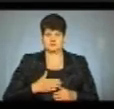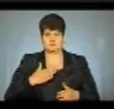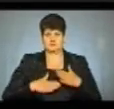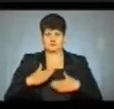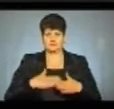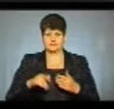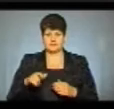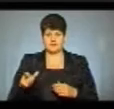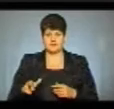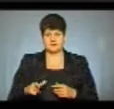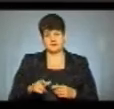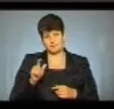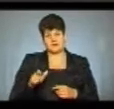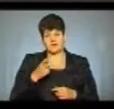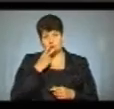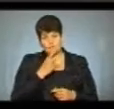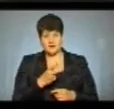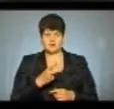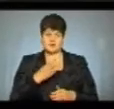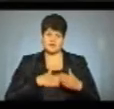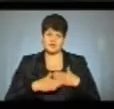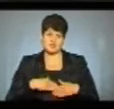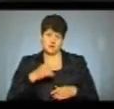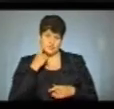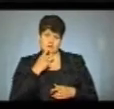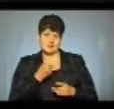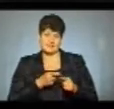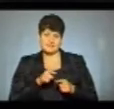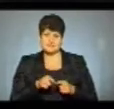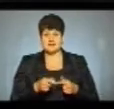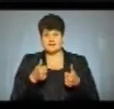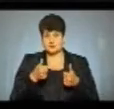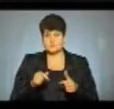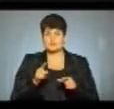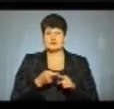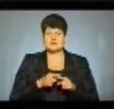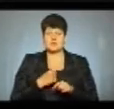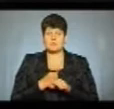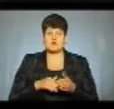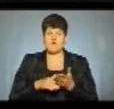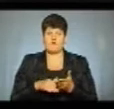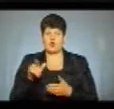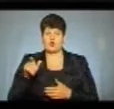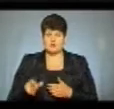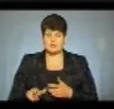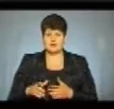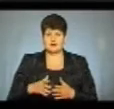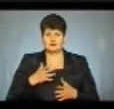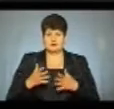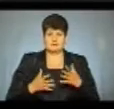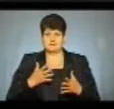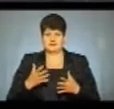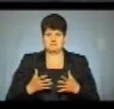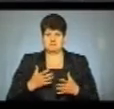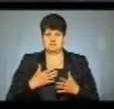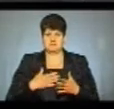то дуже зрадіє цьому. Оцінюється. Це класно, що це роблять волонтери, буде підбадьорувати